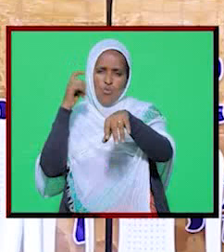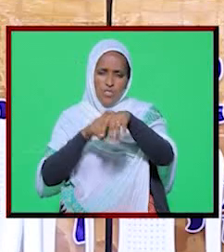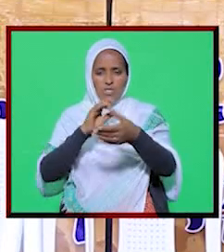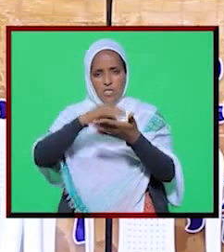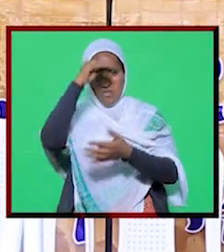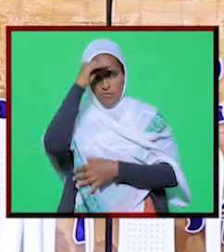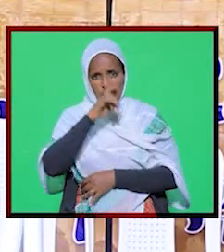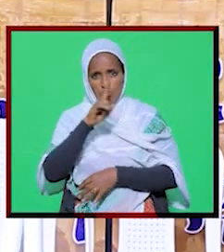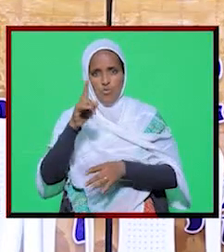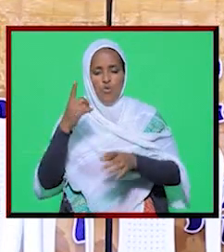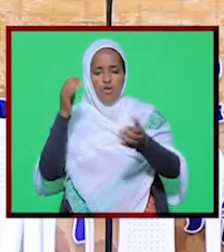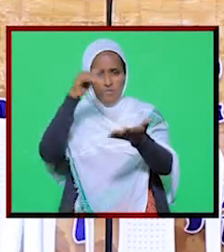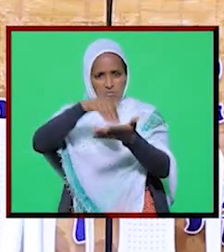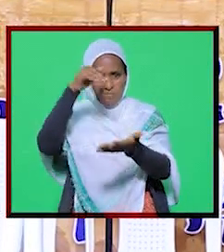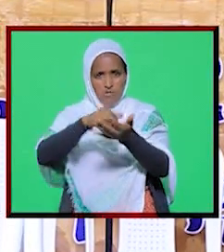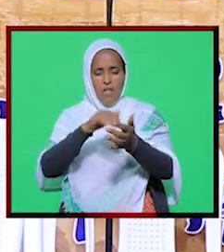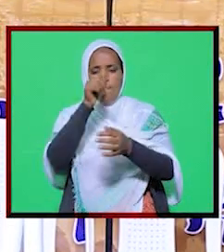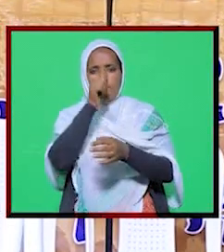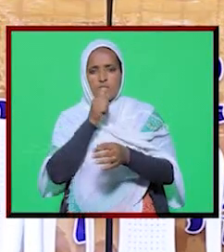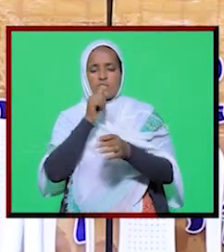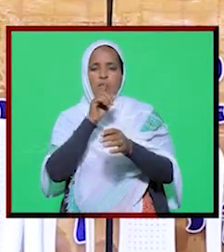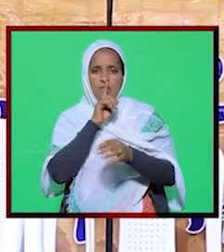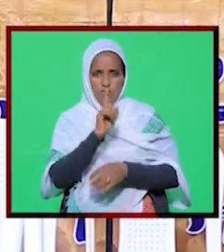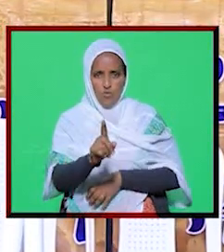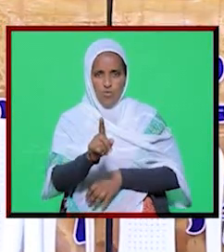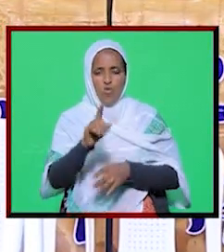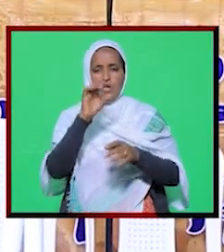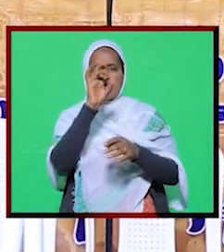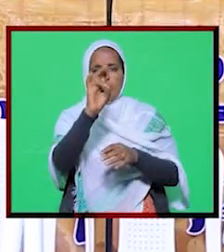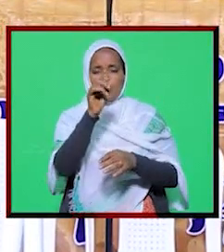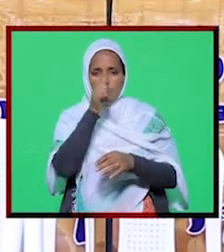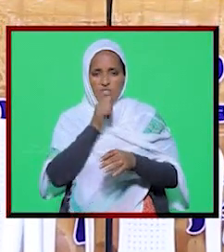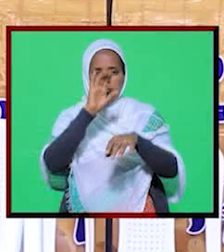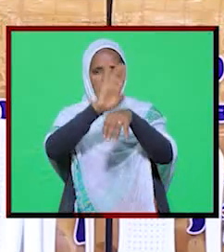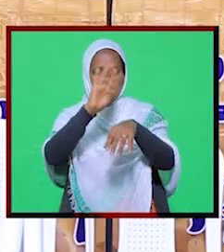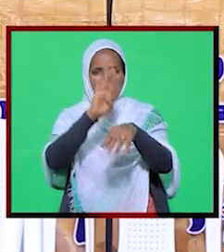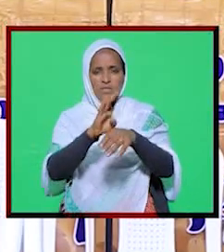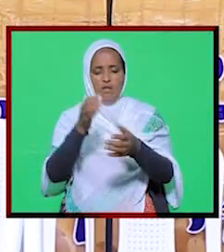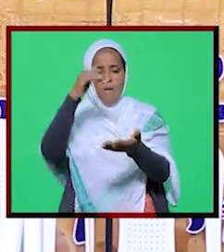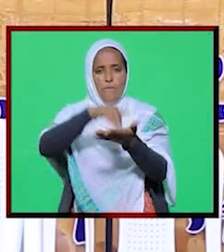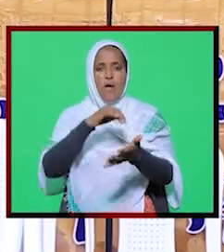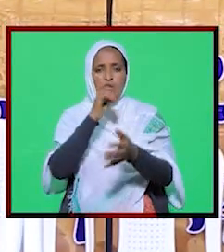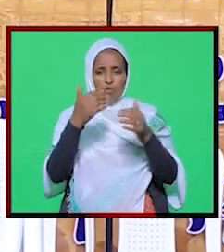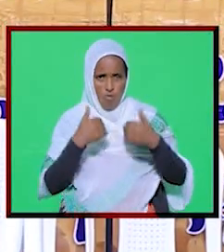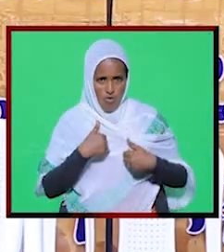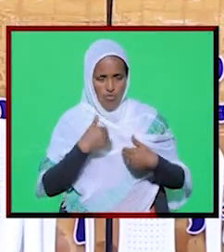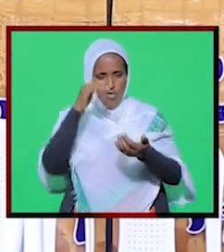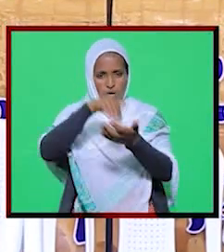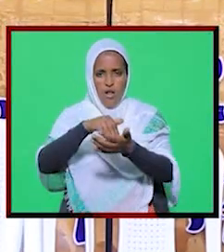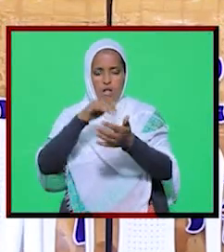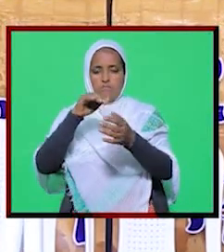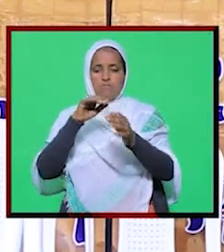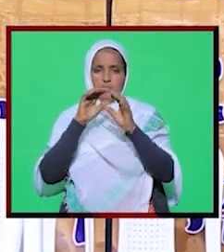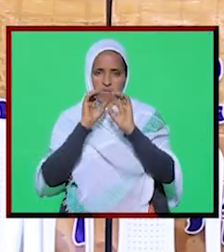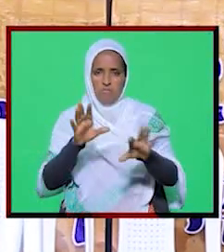ትምህርት ነው። ከሚደጋገሙ ምስጢራትም ነው። ከሰባቱ ምስጢራተ ቤተክርስቲያን የማይደገሙ አሉ፣ የሚደገሙ ምስጢራት